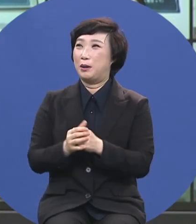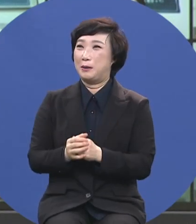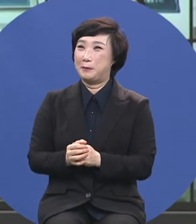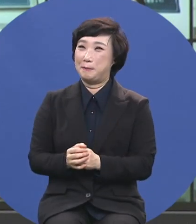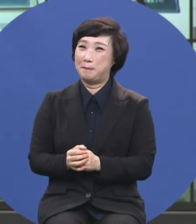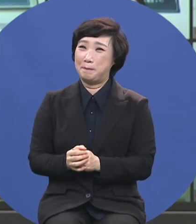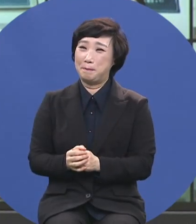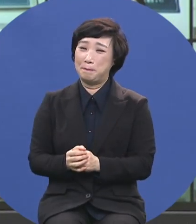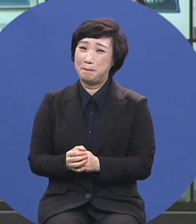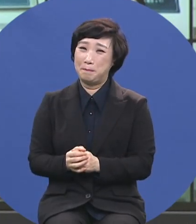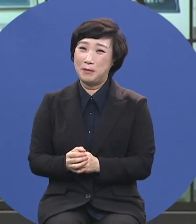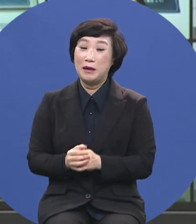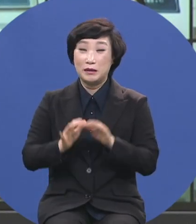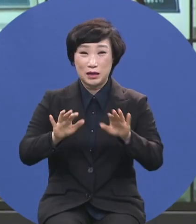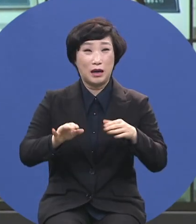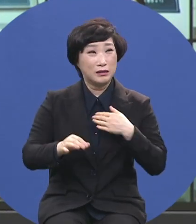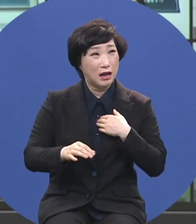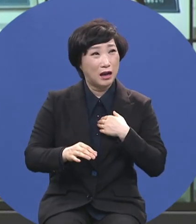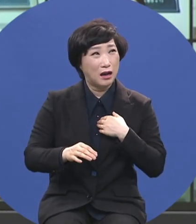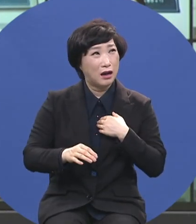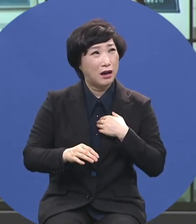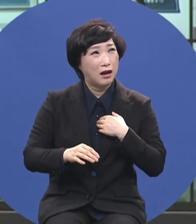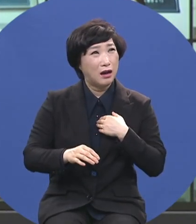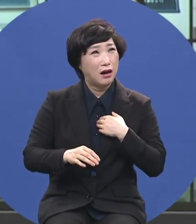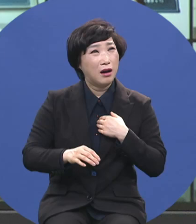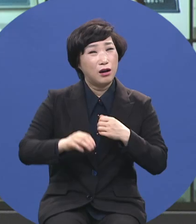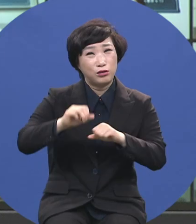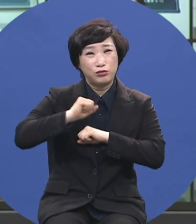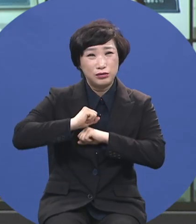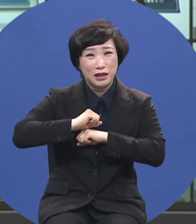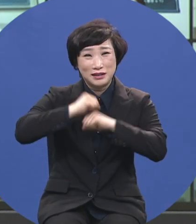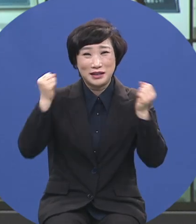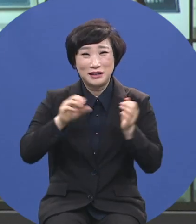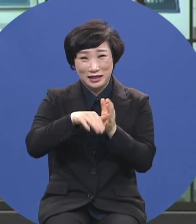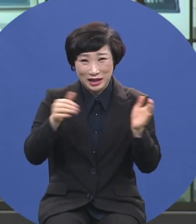죄송합니다. 군대 생활 제대할 때까지 그것이